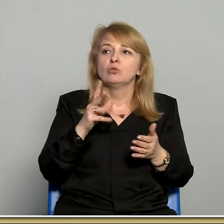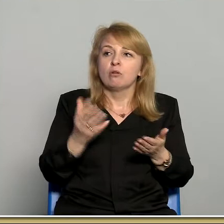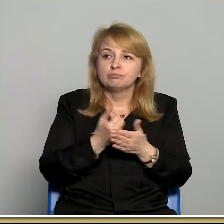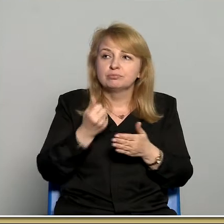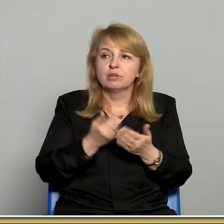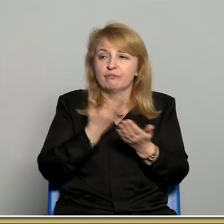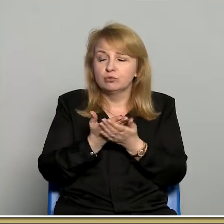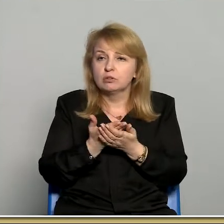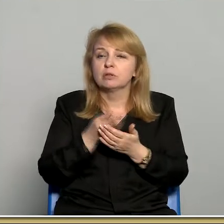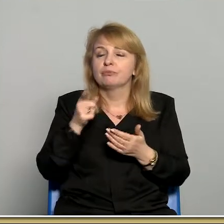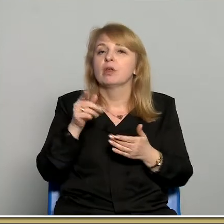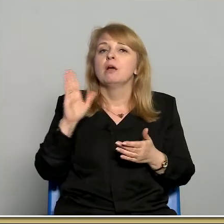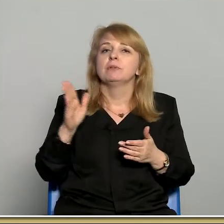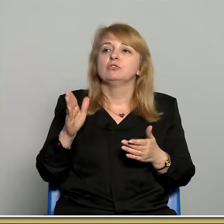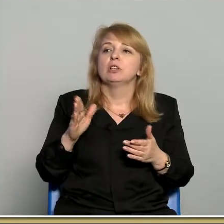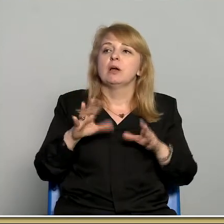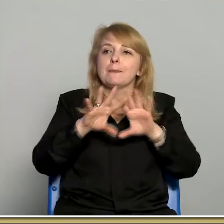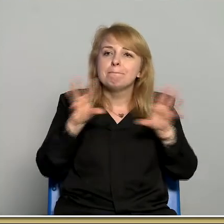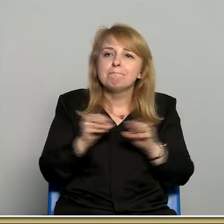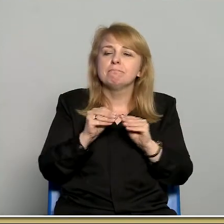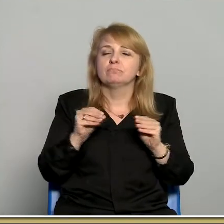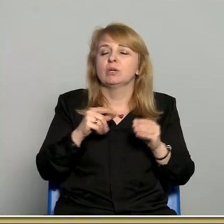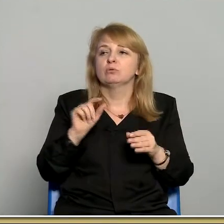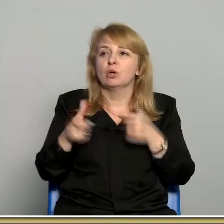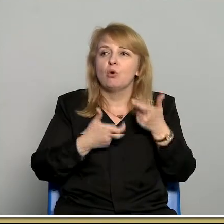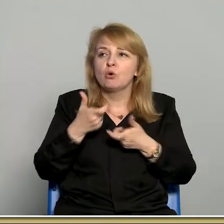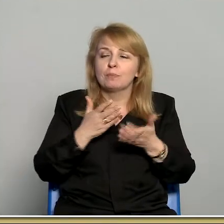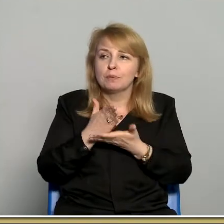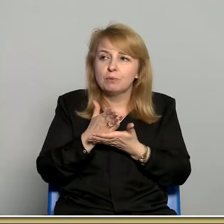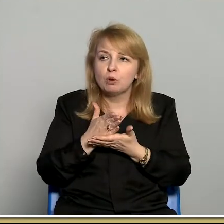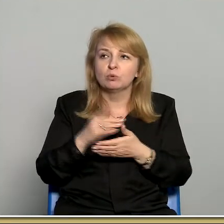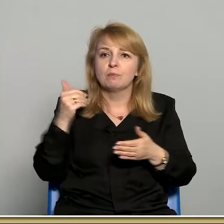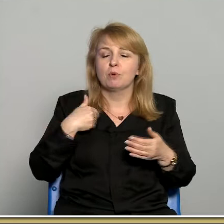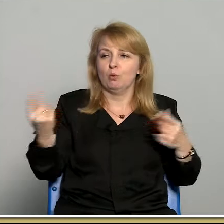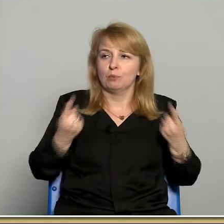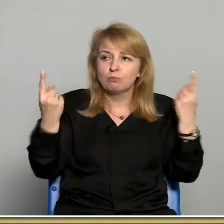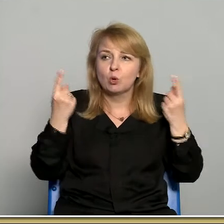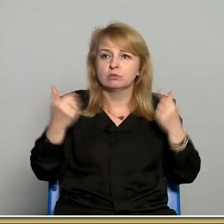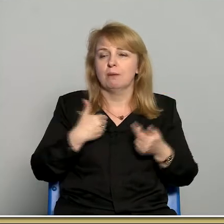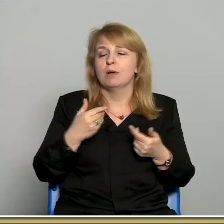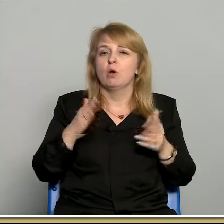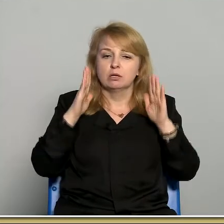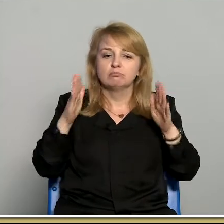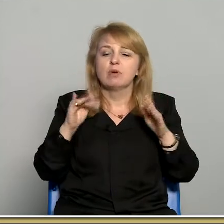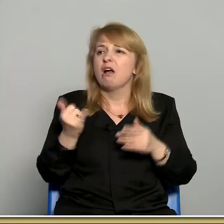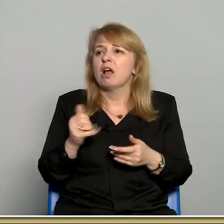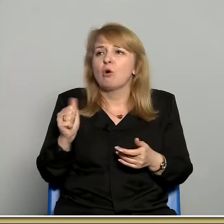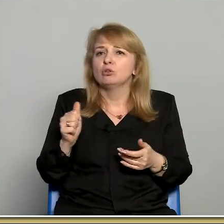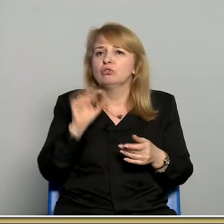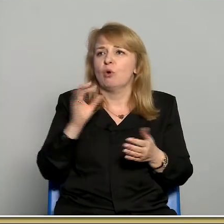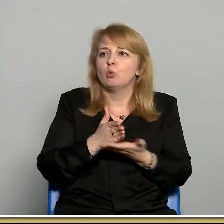oczywiście kompleksowe podejście, działanie informacyjno-promocyjne, koncentracja na jakości obsługi